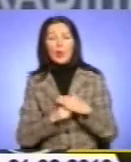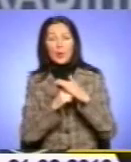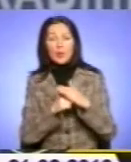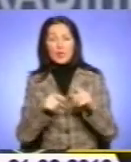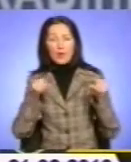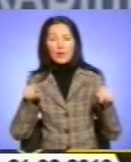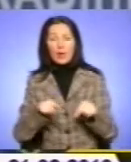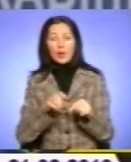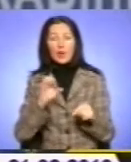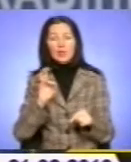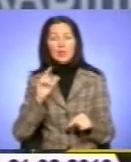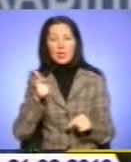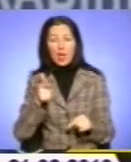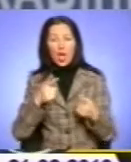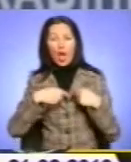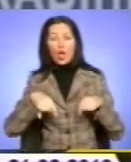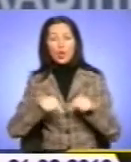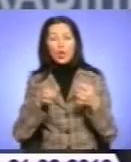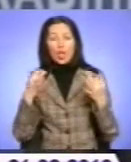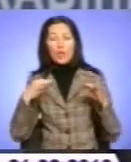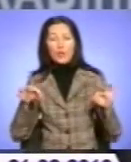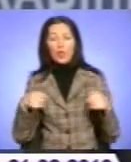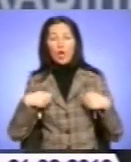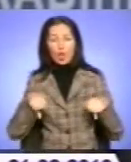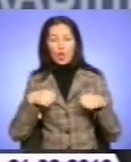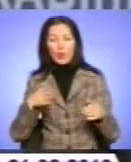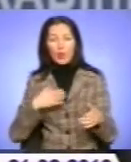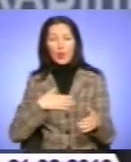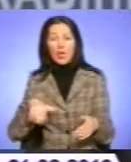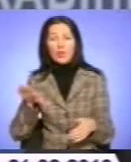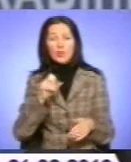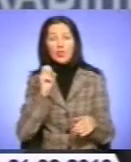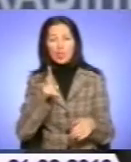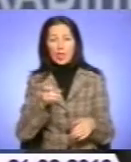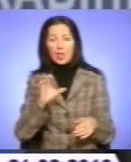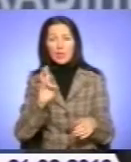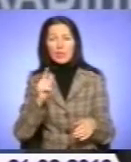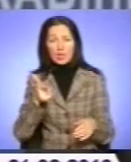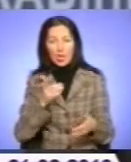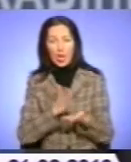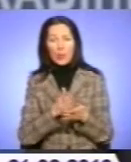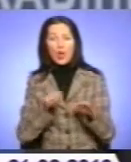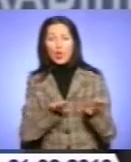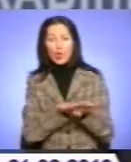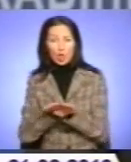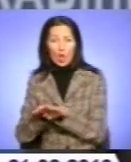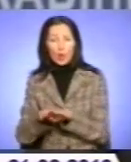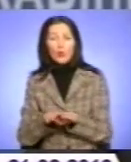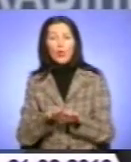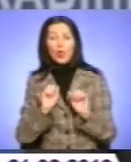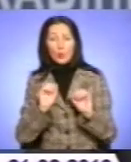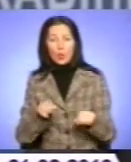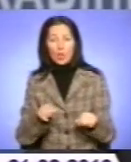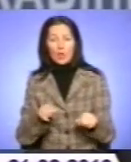в рамках этой зоны, мы имеем, все члены СНГ, равный доступ к газотранспортным системам. Вот основа, на которой мы